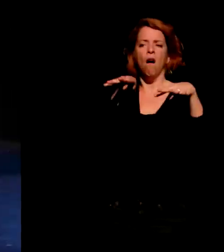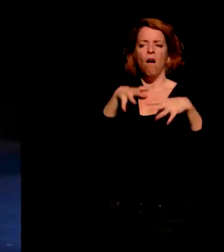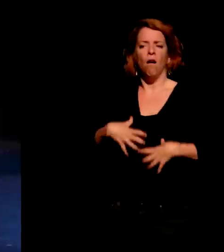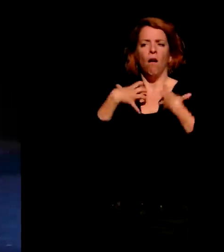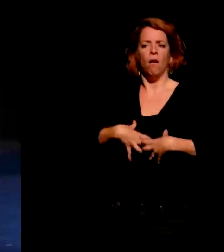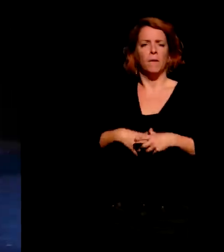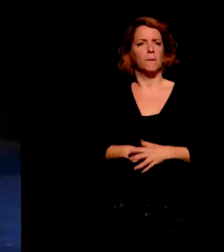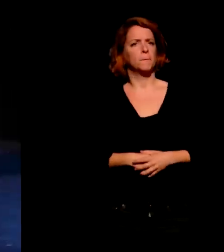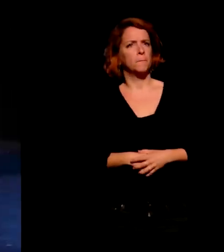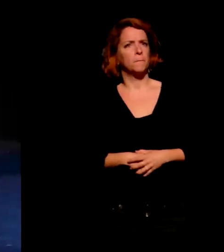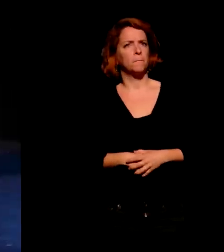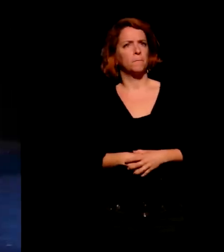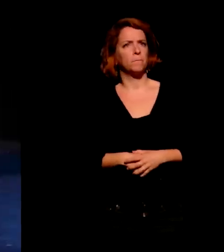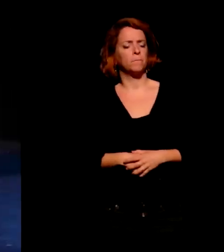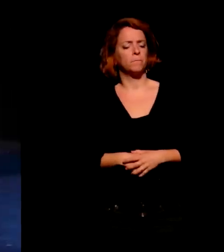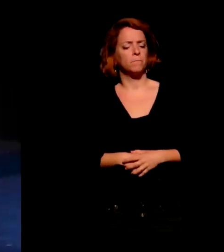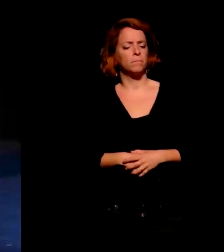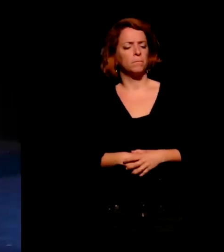ce, alors que